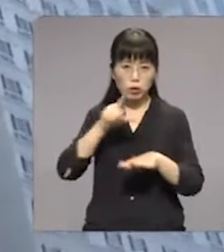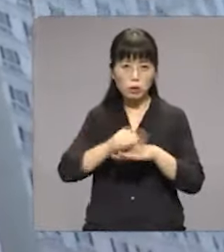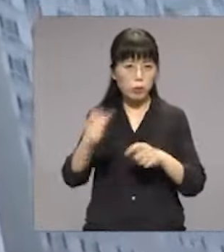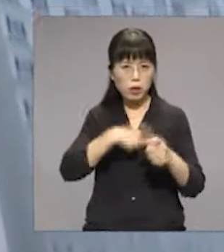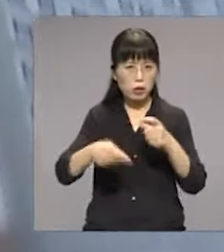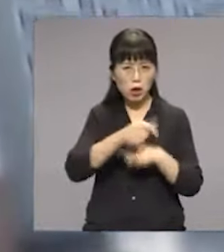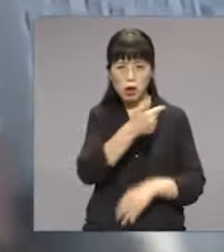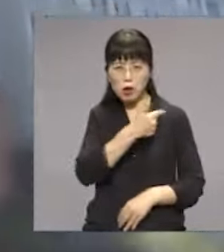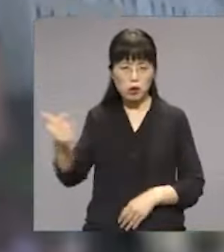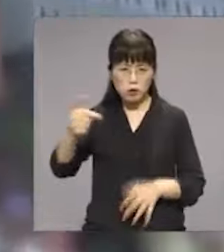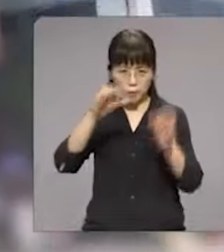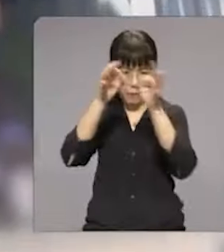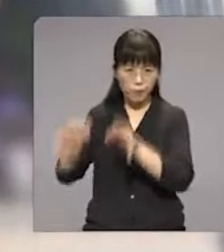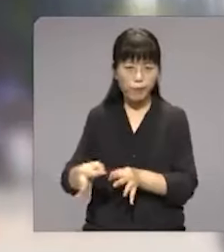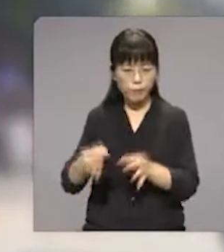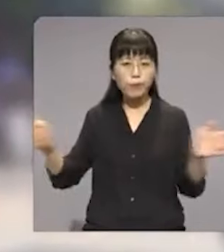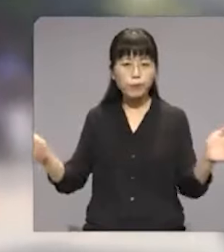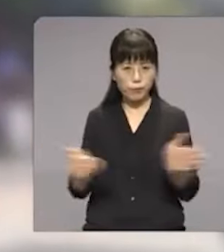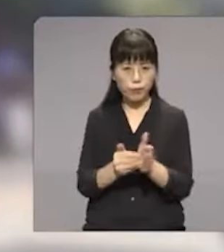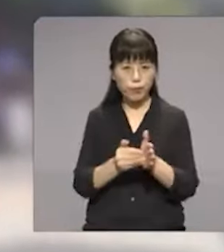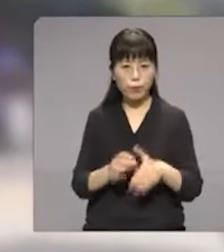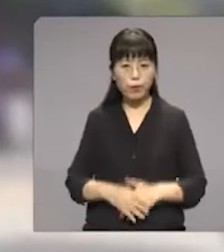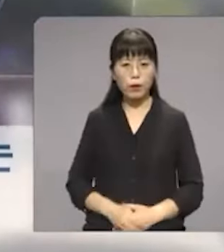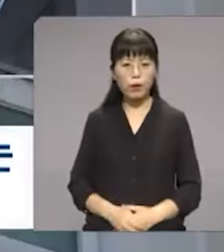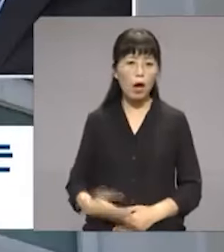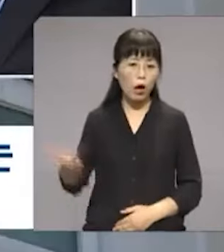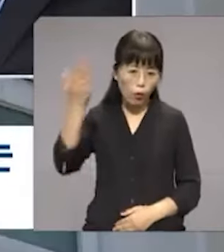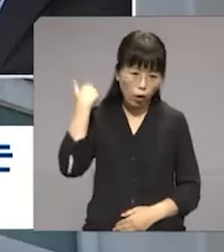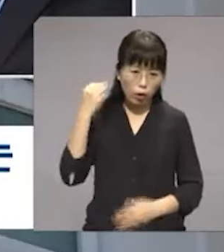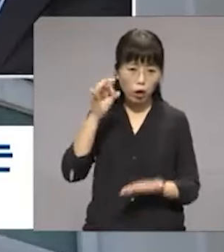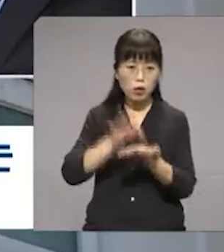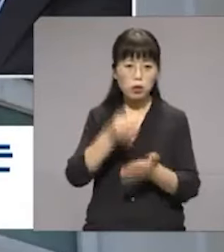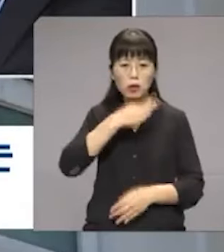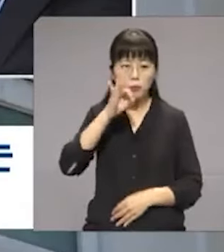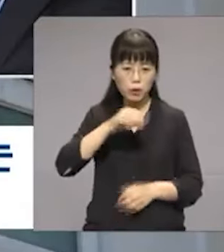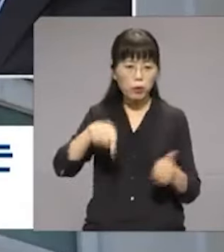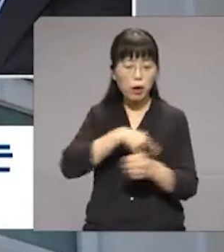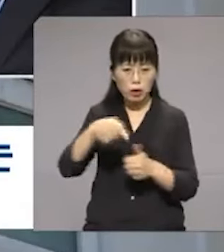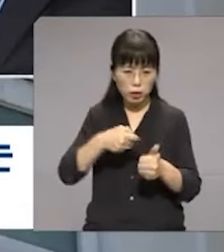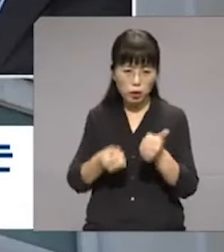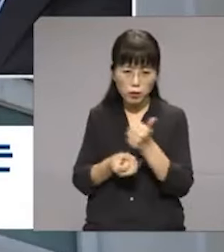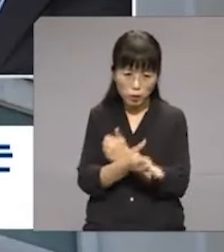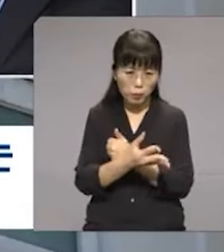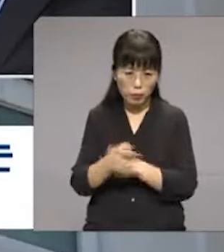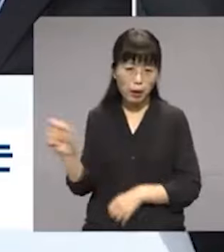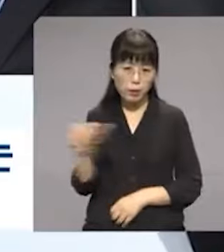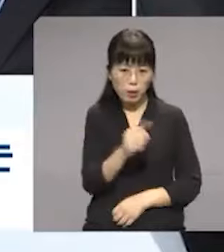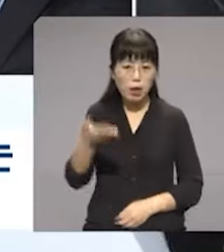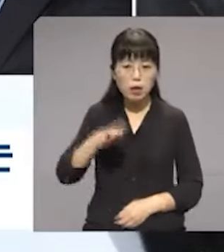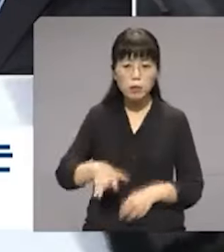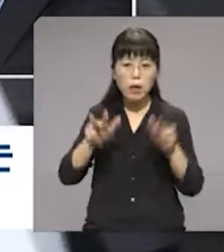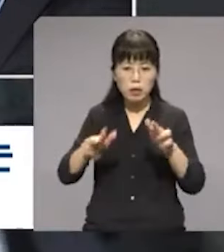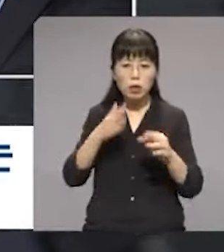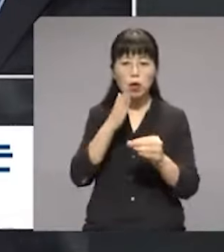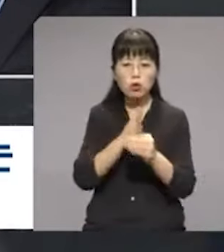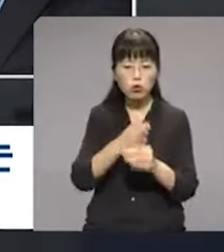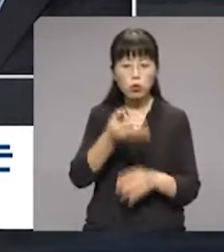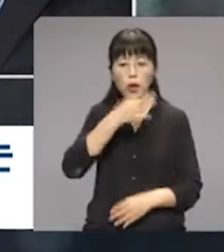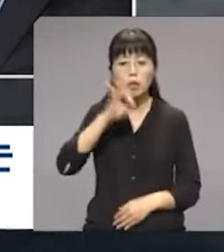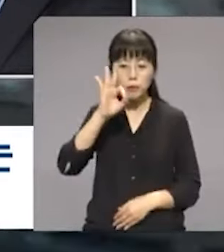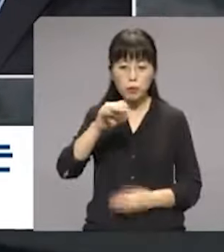큰 폭으로 가격이 내렸습니다. 이제 과거의 저금리 환경에서는 전파 속도가 빨랐습니다만 지금처럼